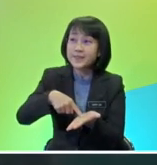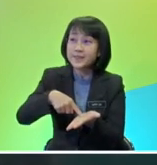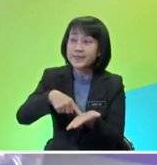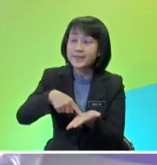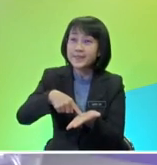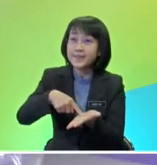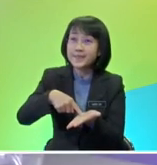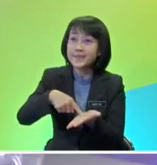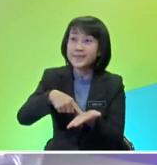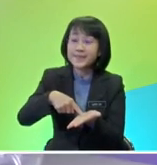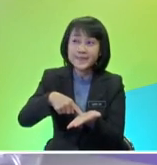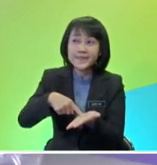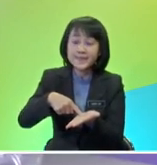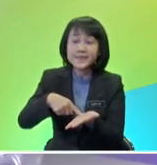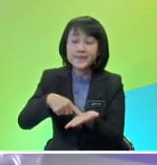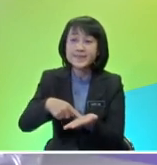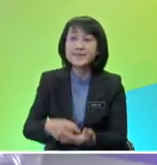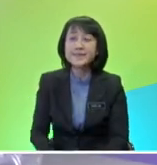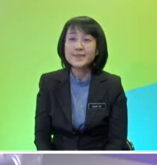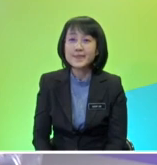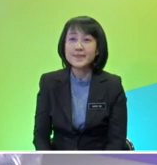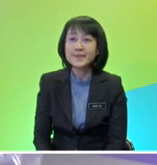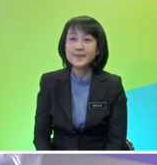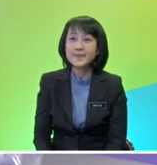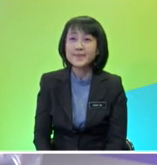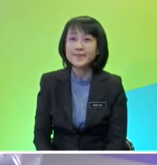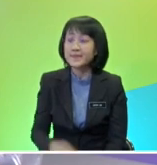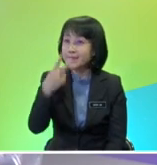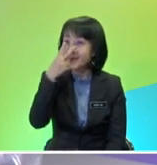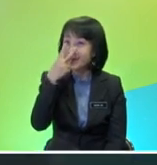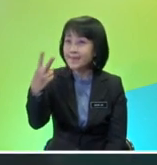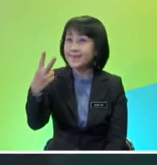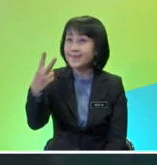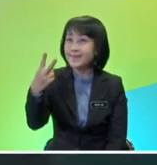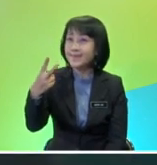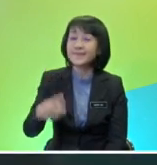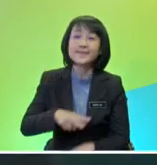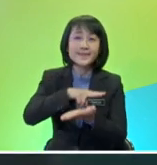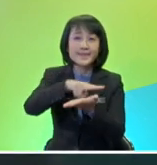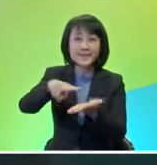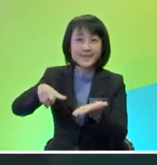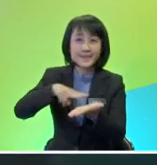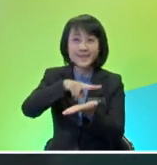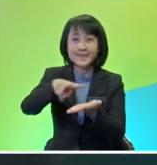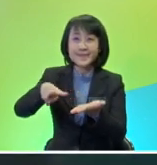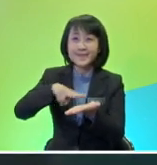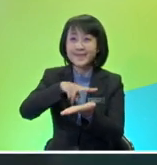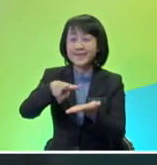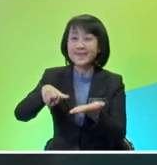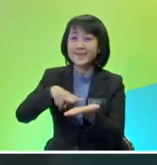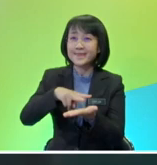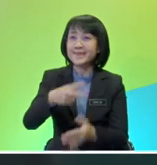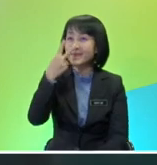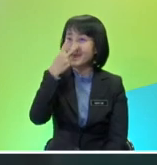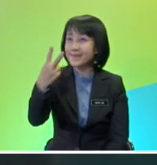disebabkan adalah teknikal yang tidak boleh kita tunjukkan. Baik. Maka kita akan saksikan menerusi video selepas ini. Mari kita